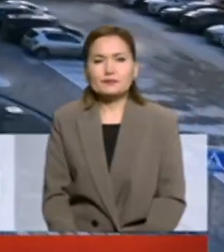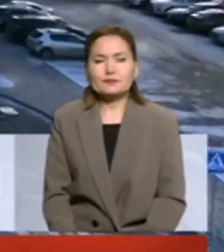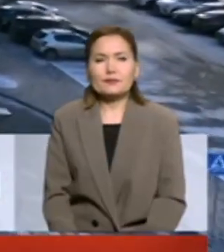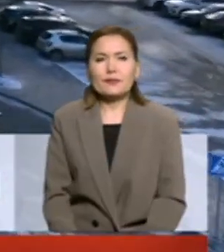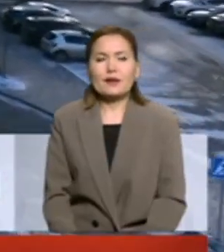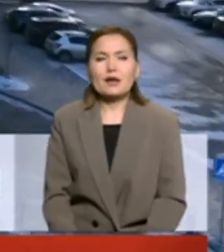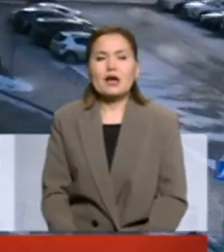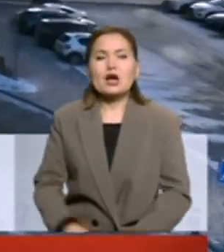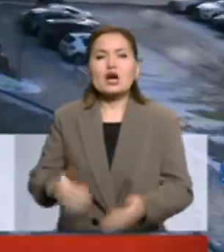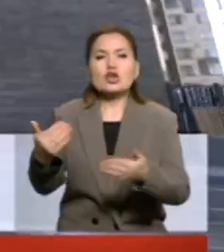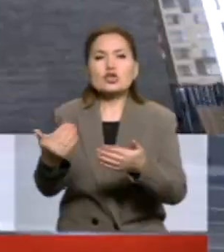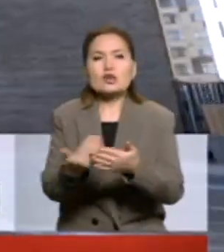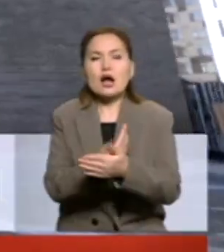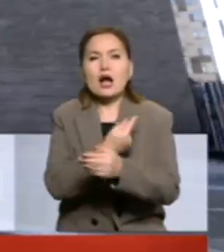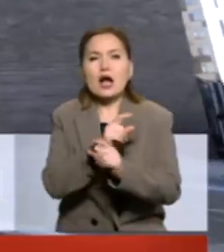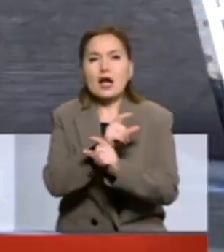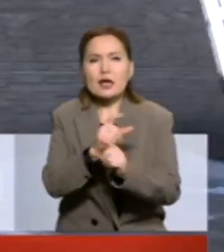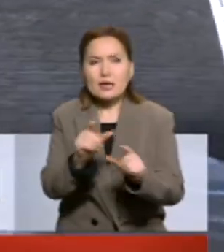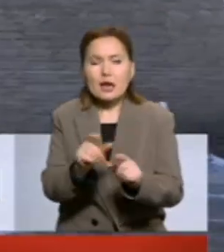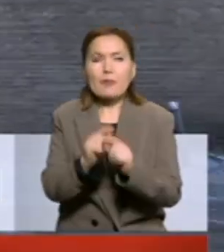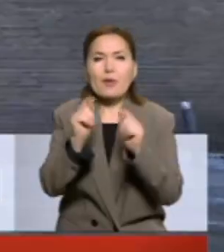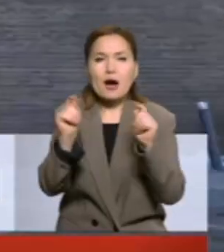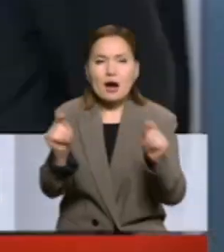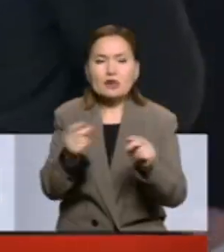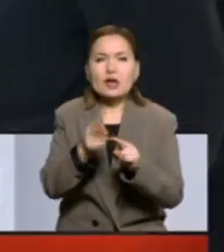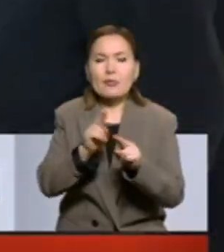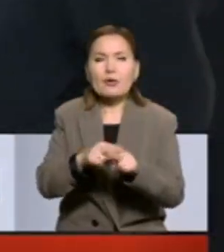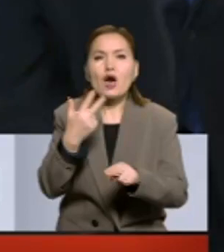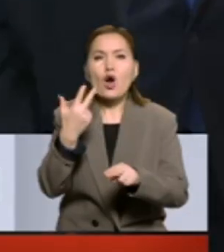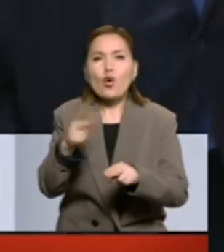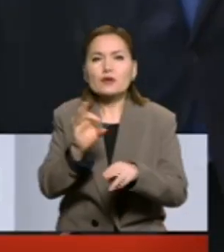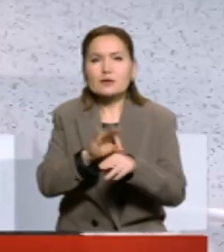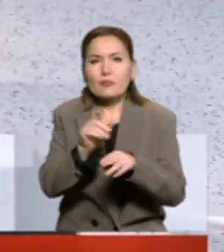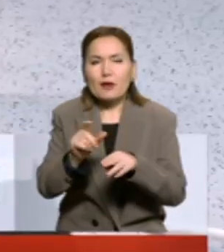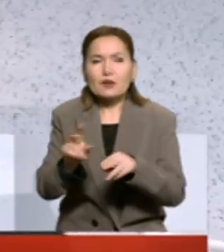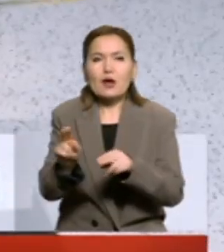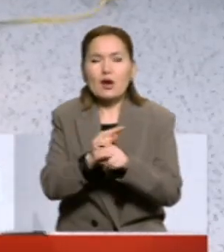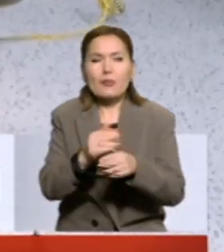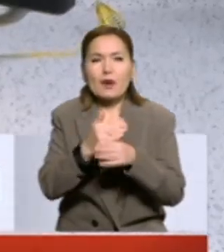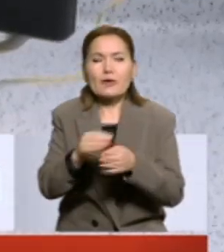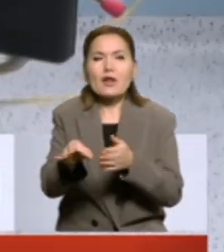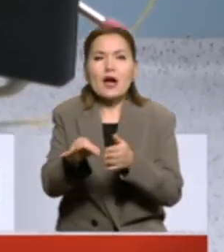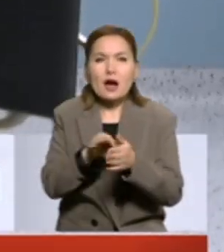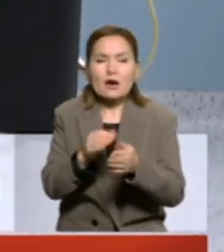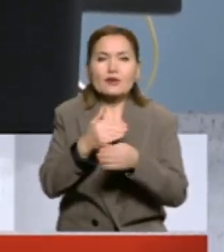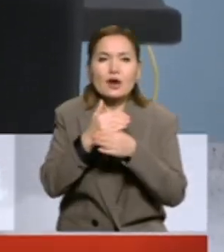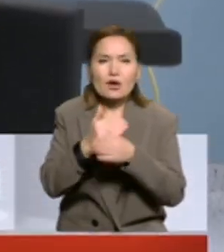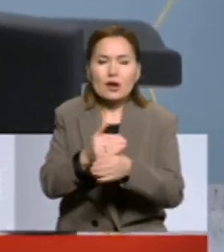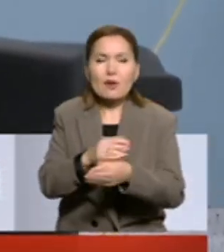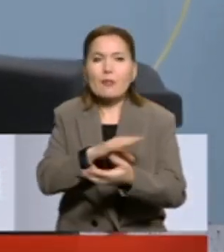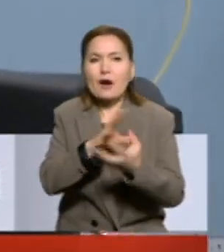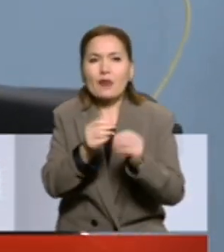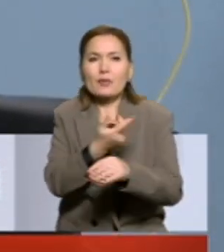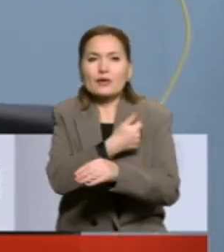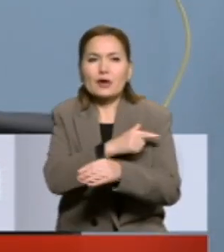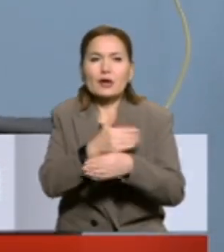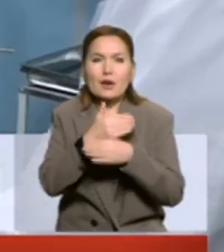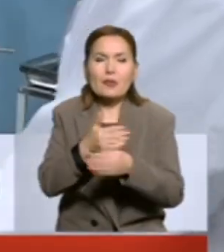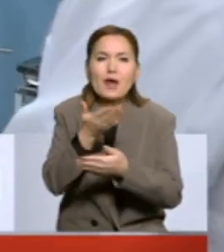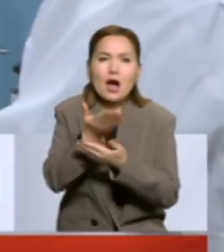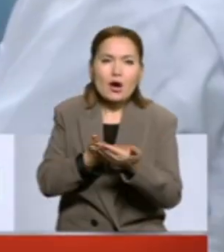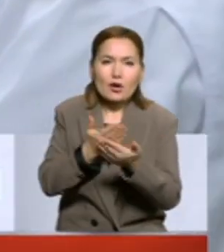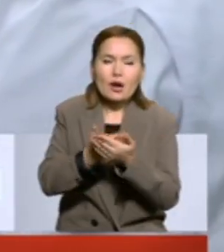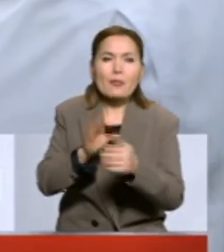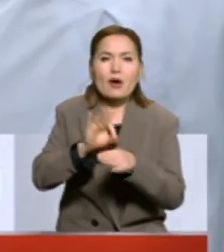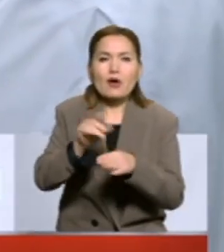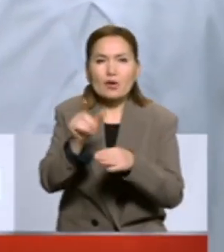Жаңа емханада 30 мыңға дейін пациент тіркеле алады. Емханада халыққа алғашқы дәрігерлік көмектен бастап кешенді диагностика мен консультацияға